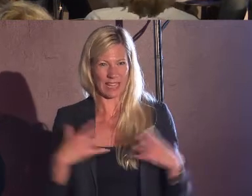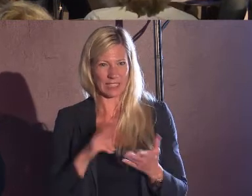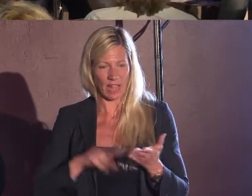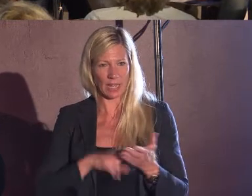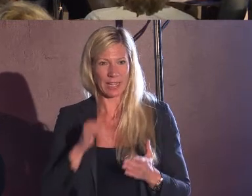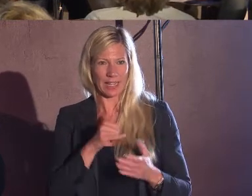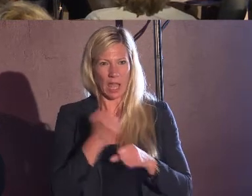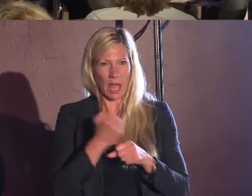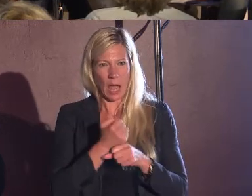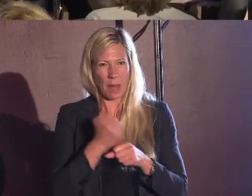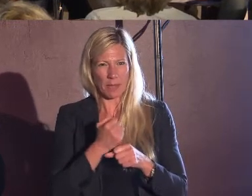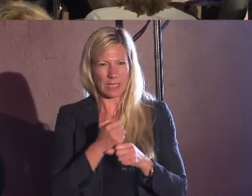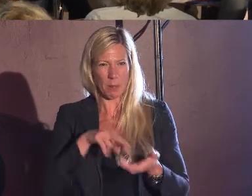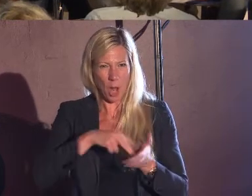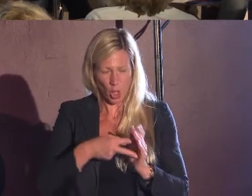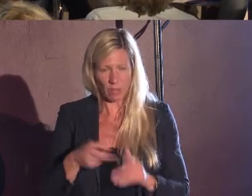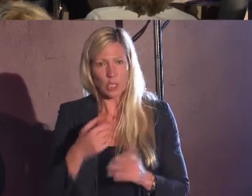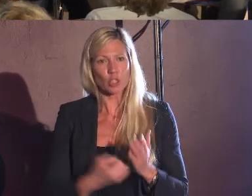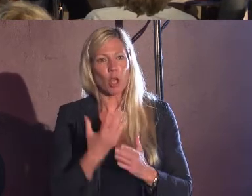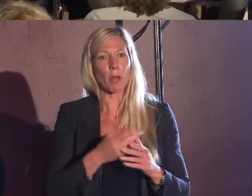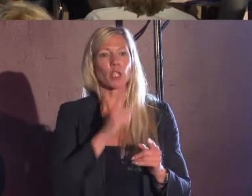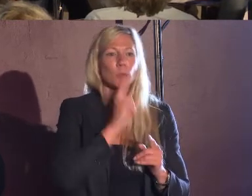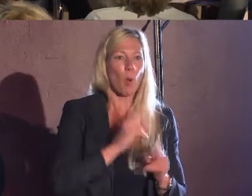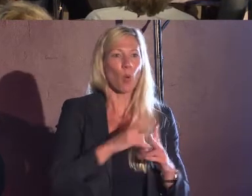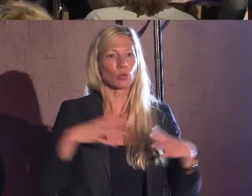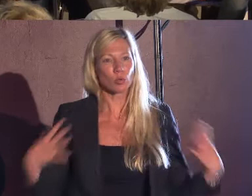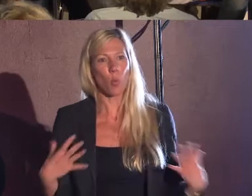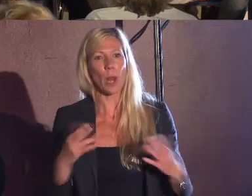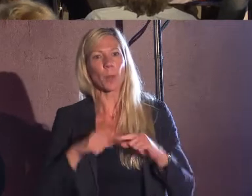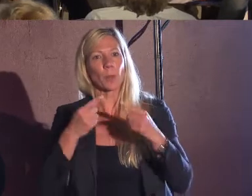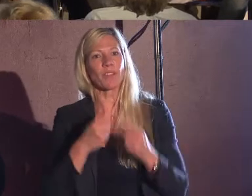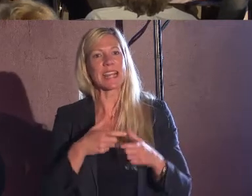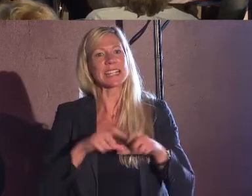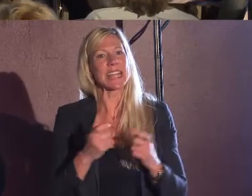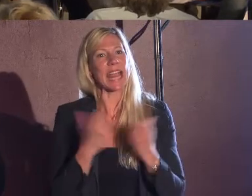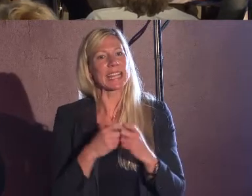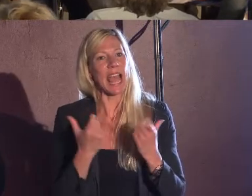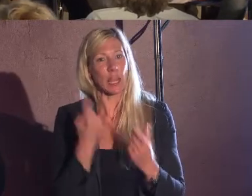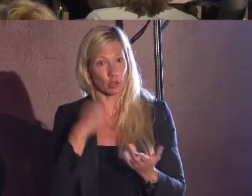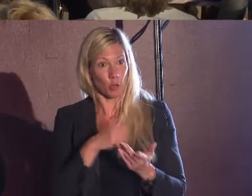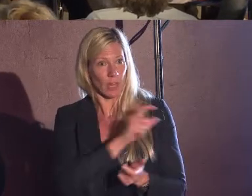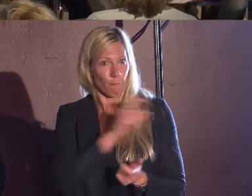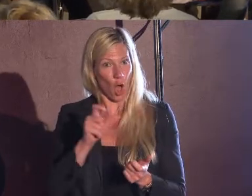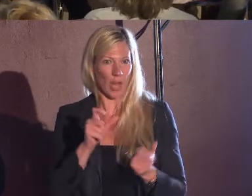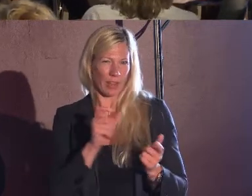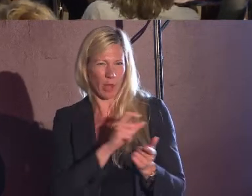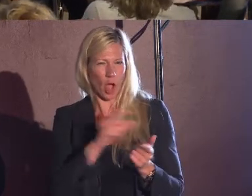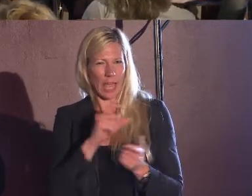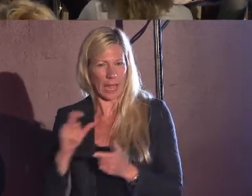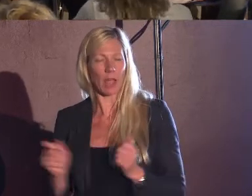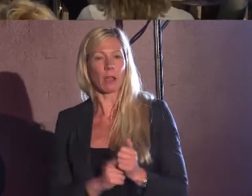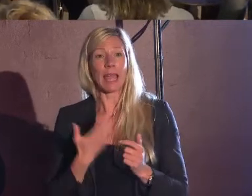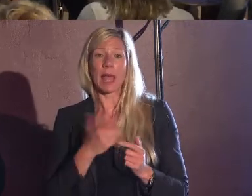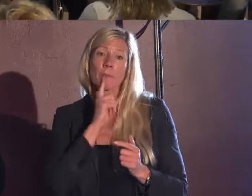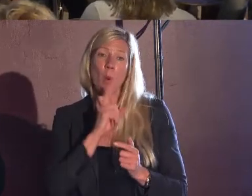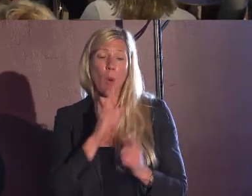handlingsplanen också, och vi skapade då små och stora utvecklingscheckar för entreprenörer och företag att söka. Det var en liten check